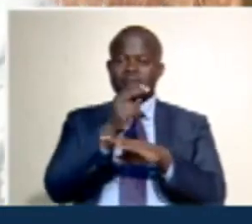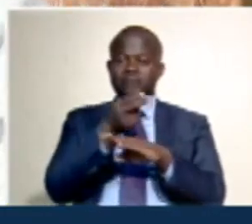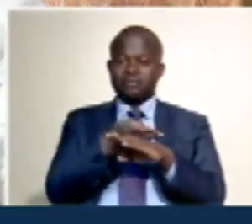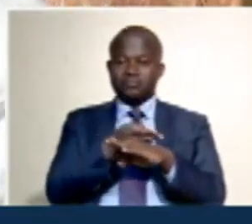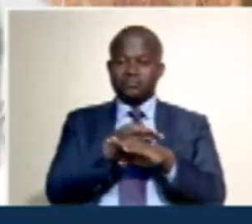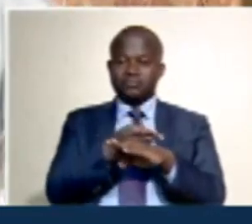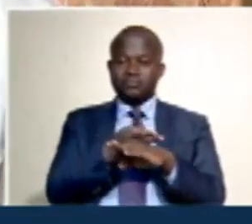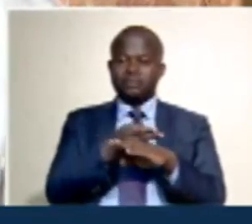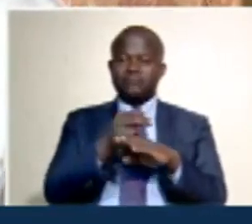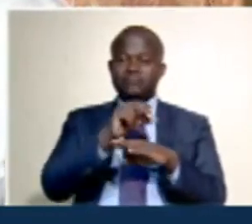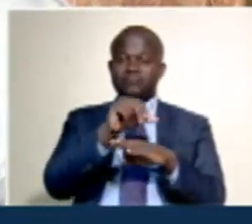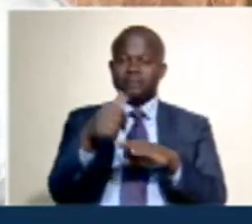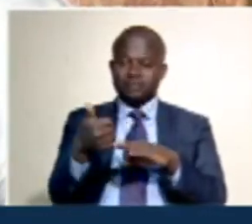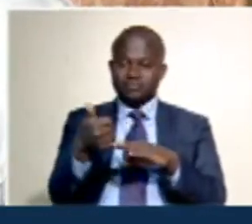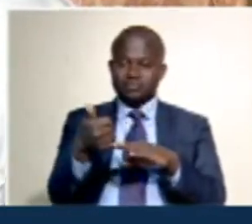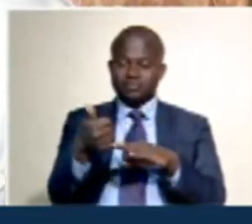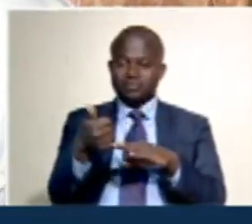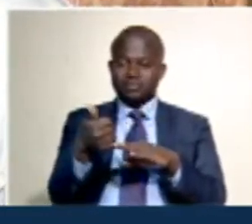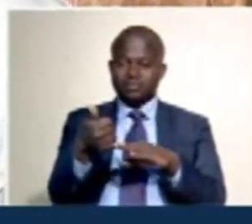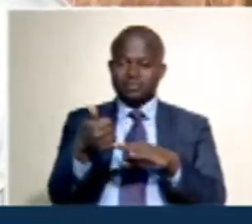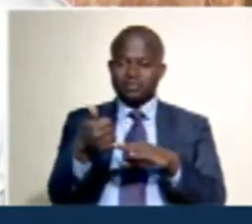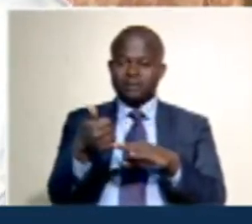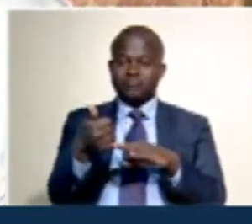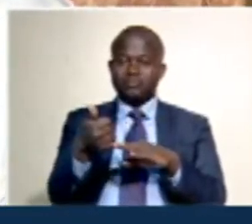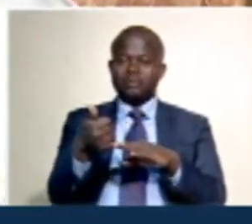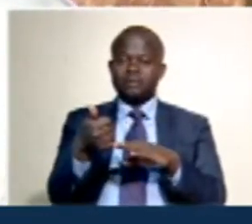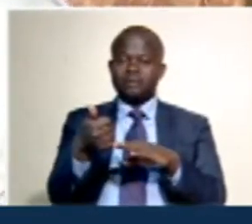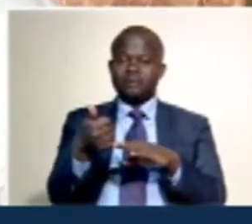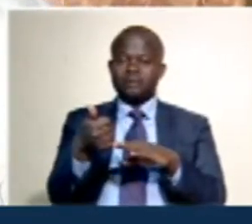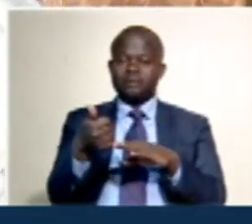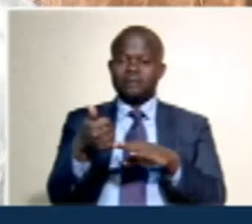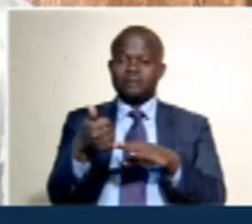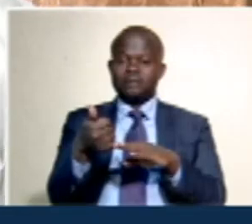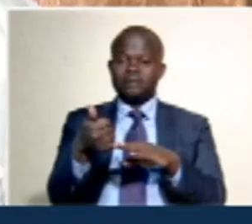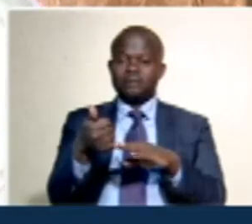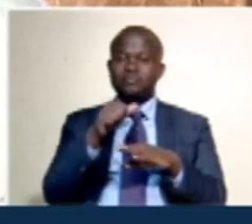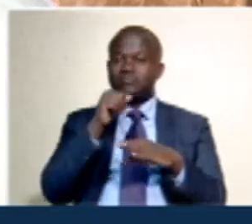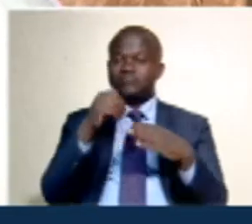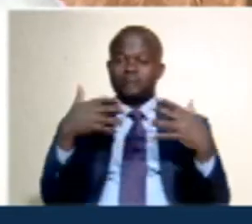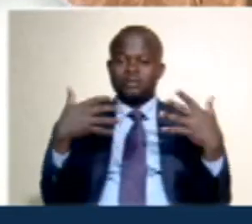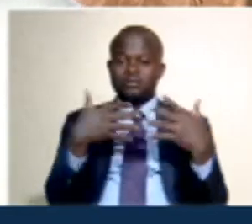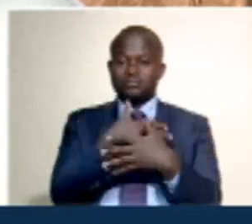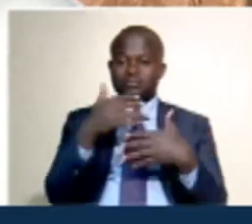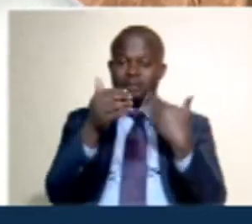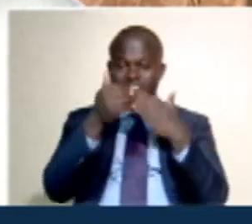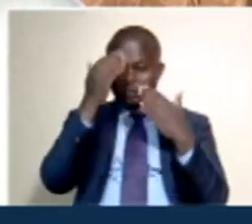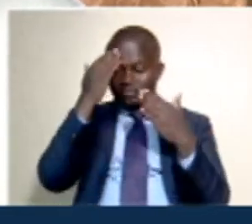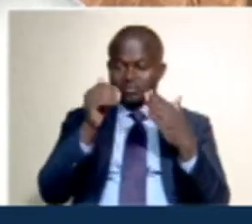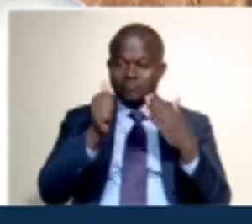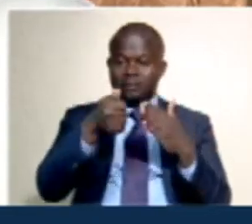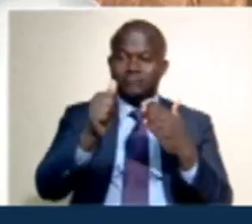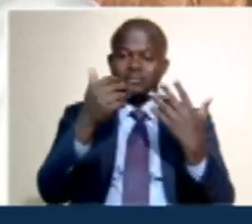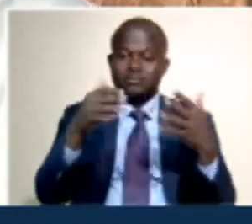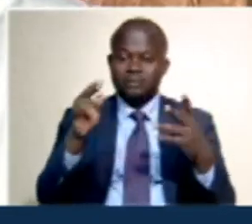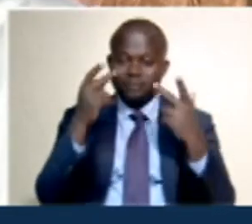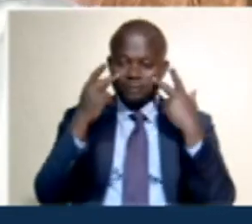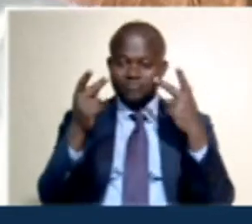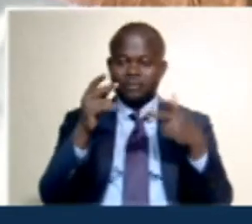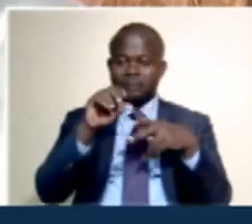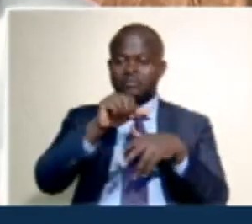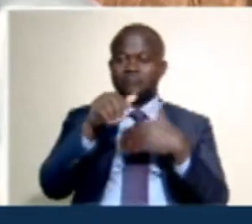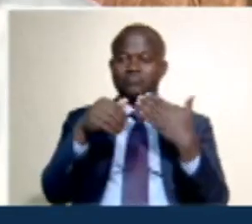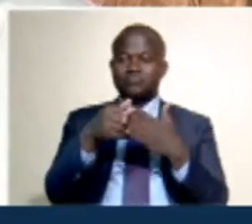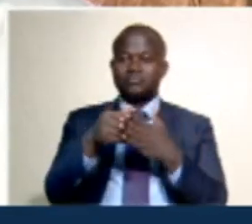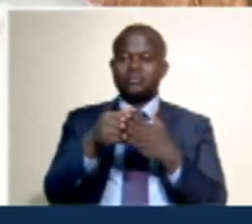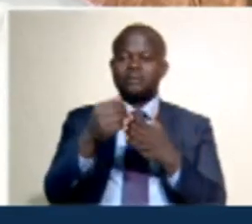iwunshyizeho indi turuka hariya nayo ibirayikurikiye sinari nkigira ubwo urumva ko nari nabaye igiti kubera ko yayindi ya mbere nayibonye ngiye kubona mbona